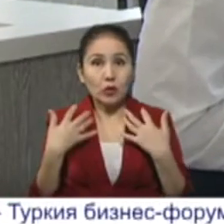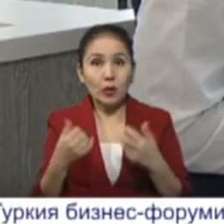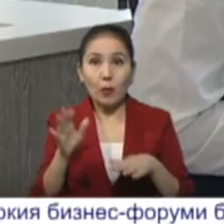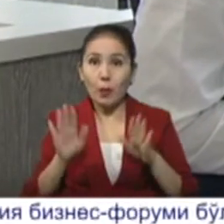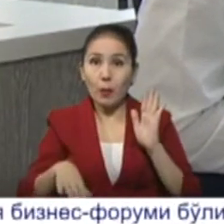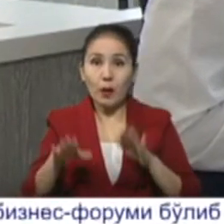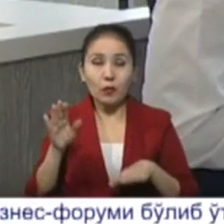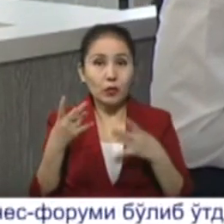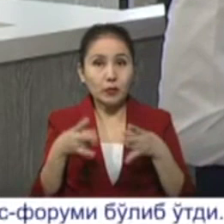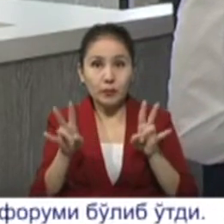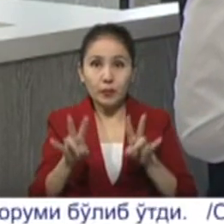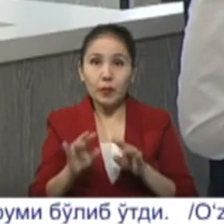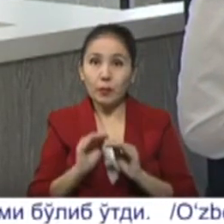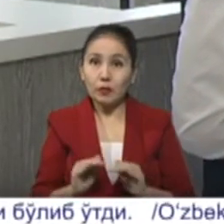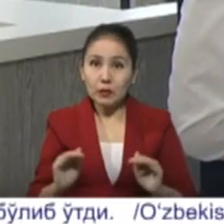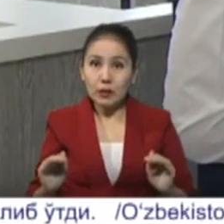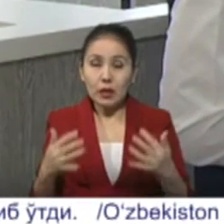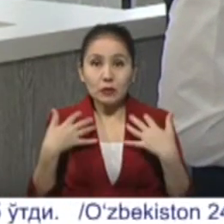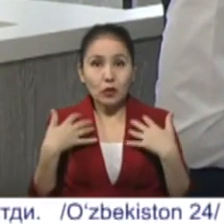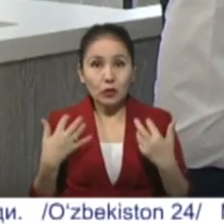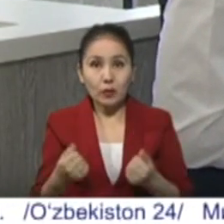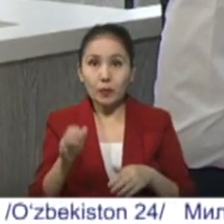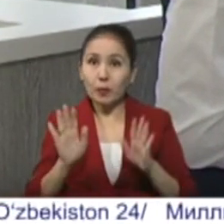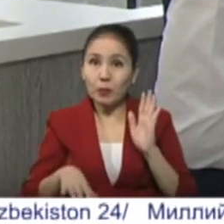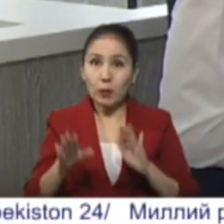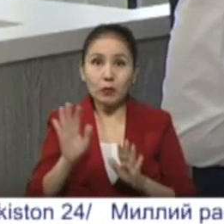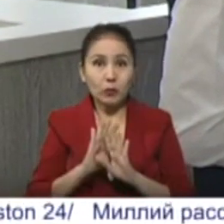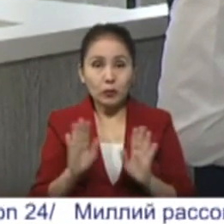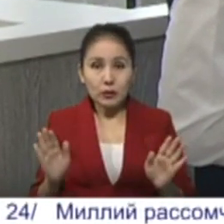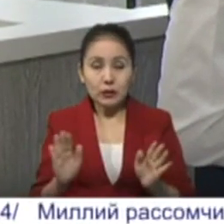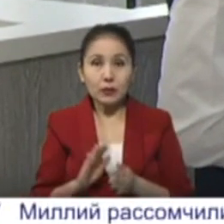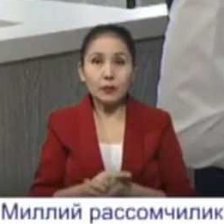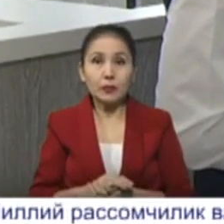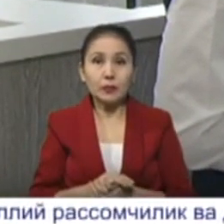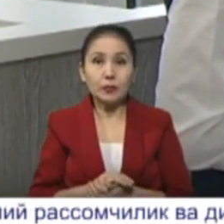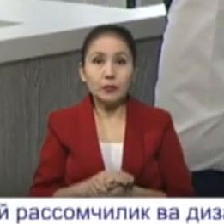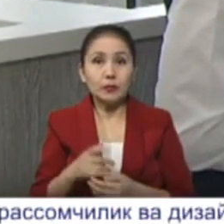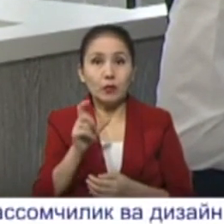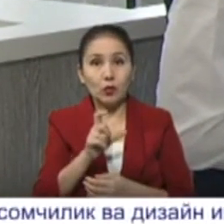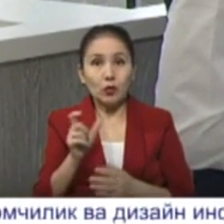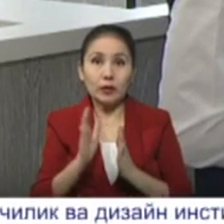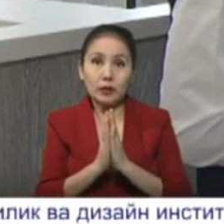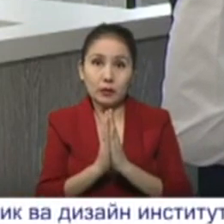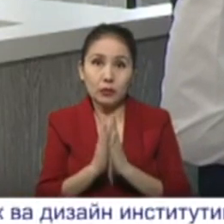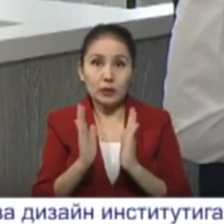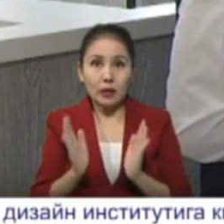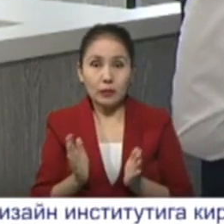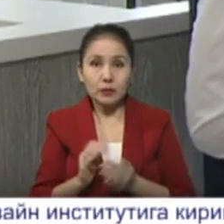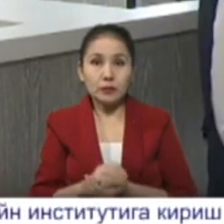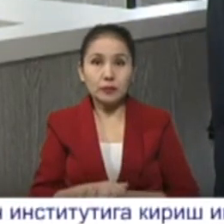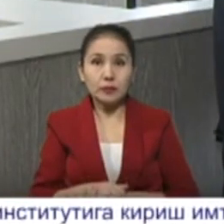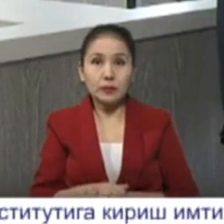beparvo bo'lmasliklarini, farzandlarini sog'liqlariga beparvo bo'lmasliklarini fuqarolardan iltimos qilib so'rab